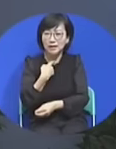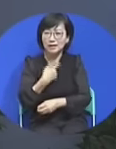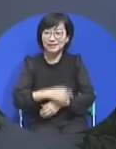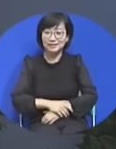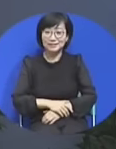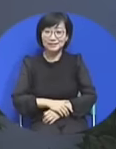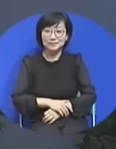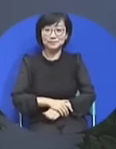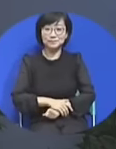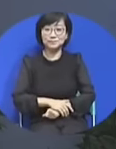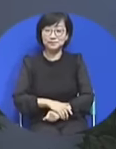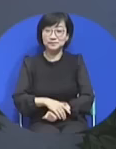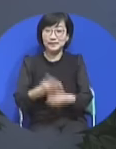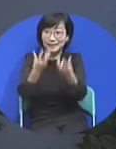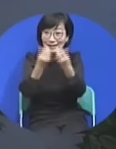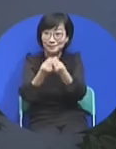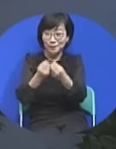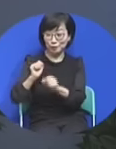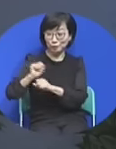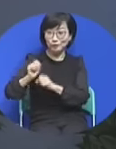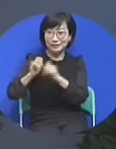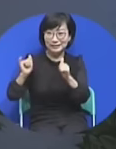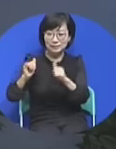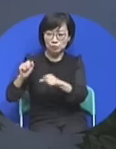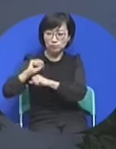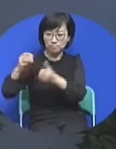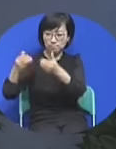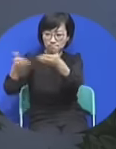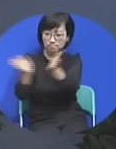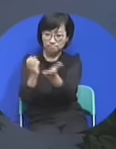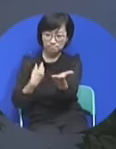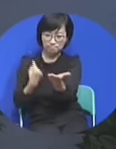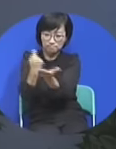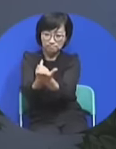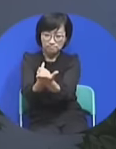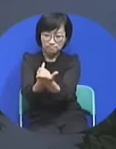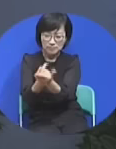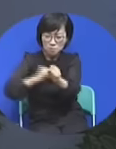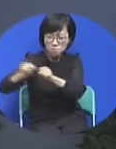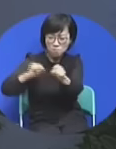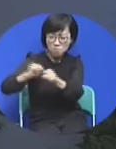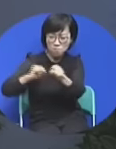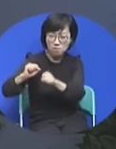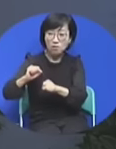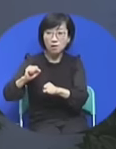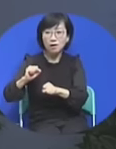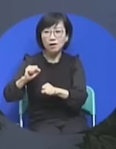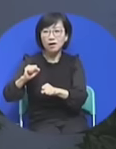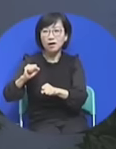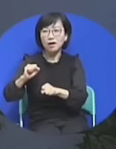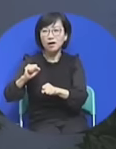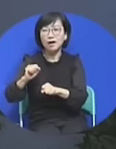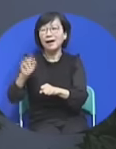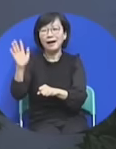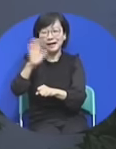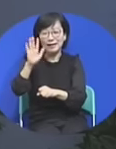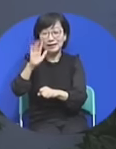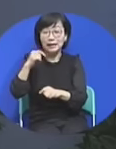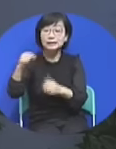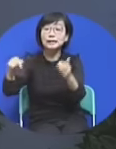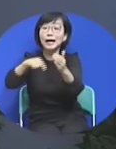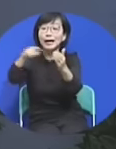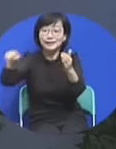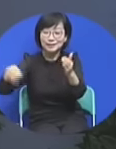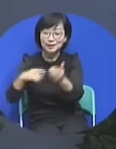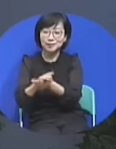가는 사람 군에 가서 뭐 해야 되는 줄 압니다. When people go to the military, they think they need to do something. 아닙니다. No. 군 생활을 잘하고 하나님의 언약 붙잡고 있으면